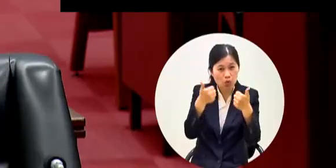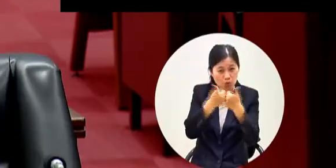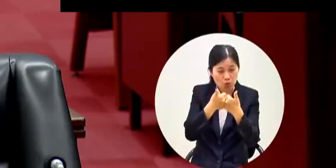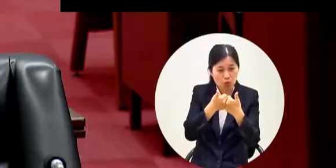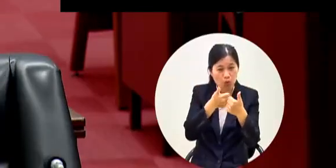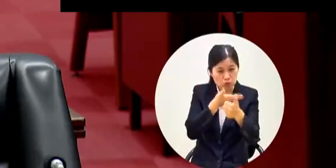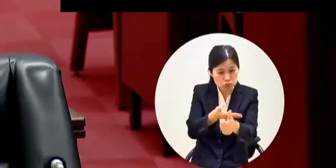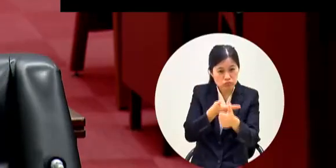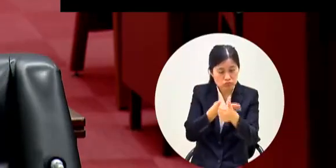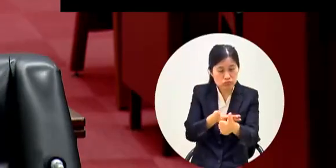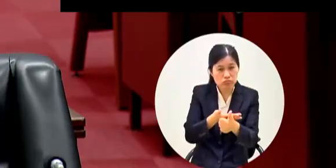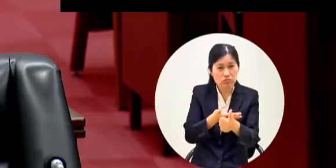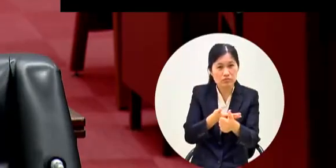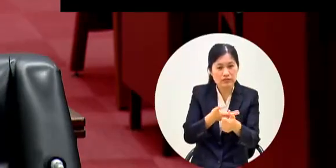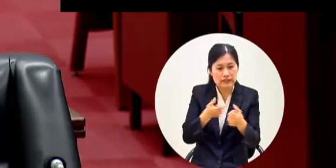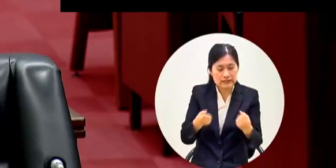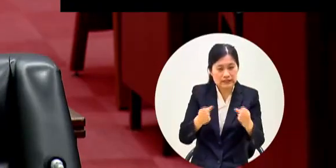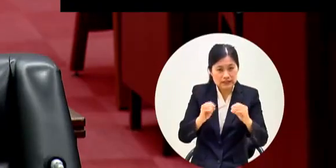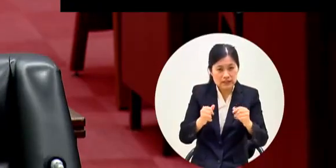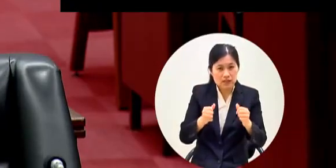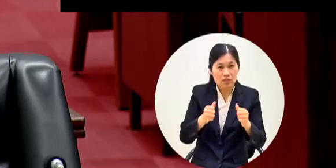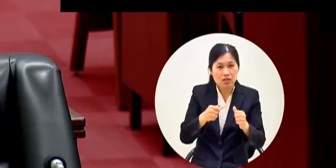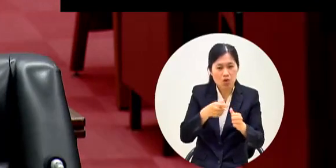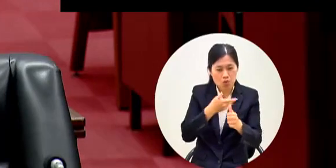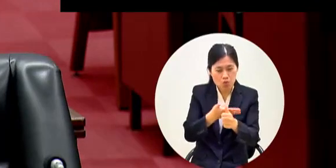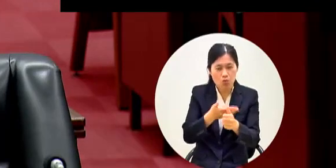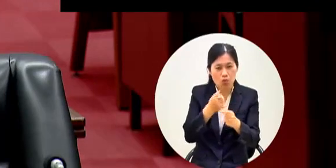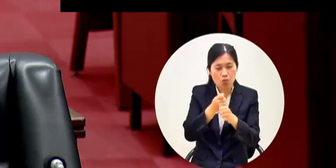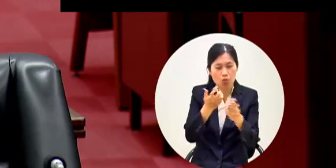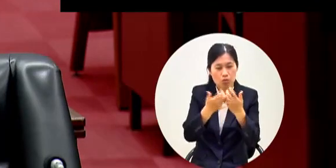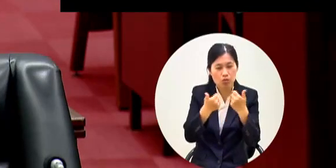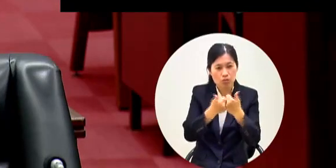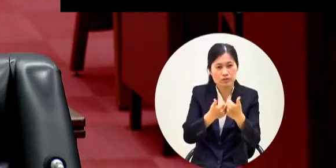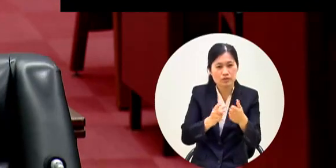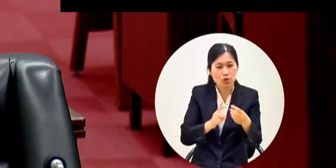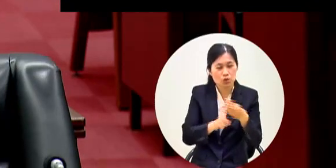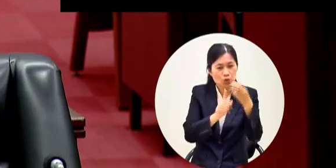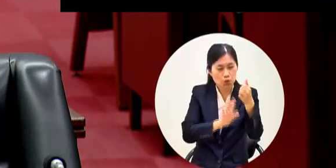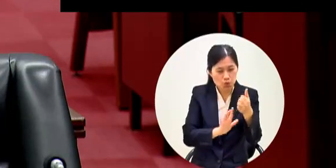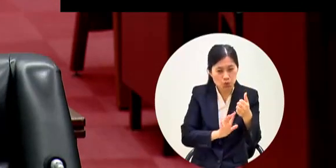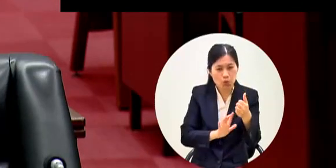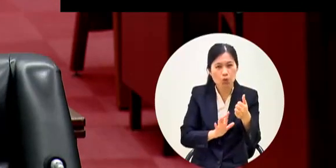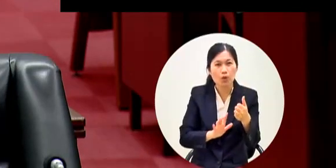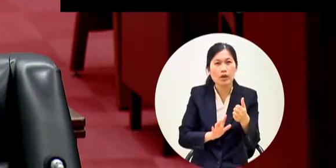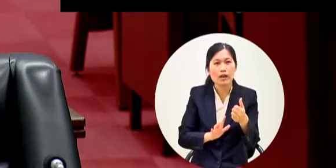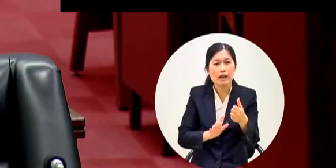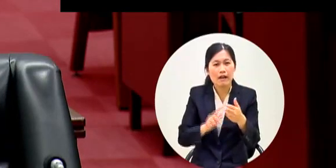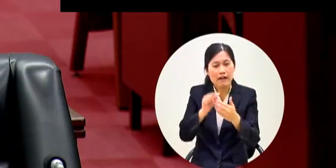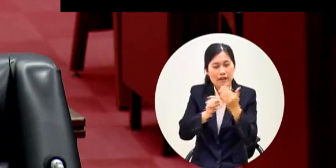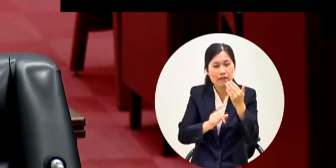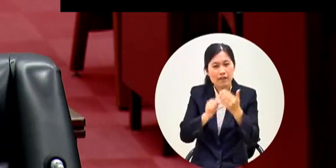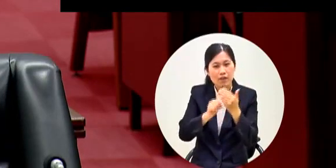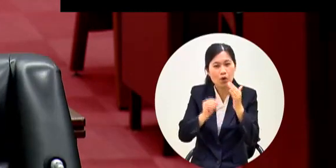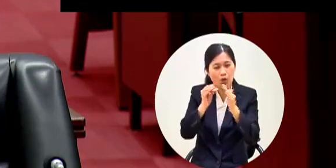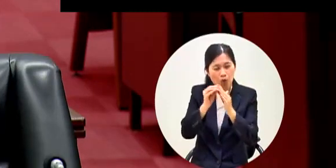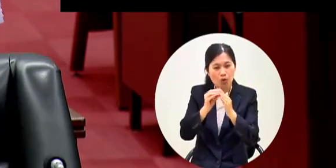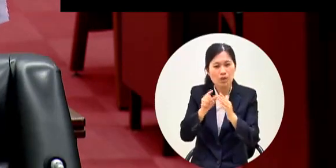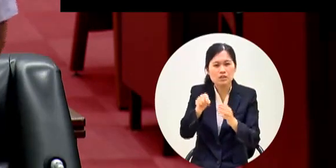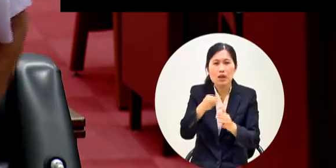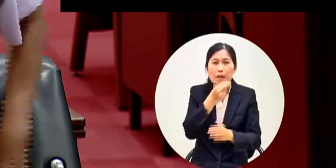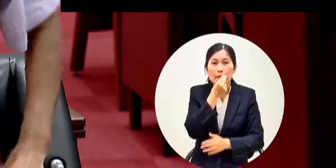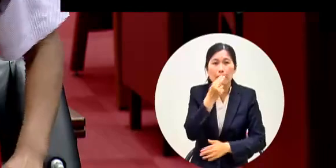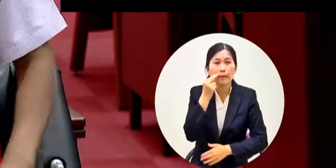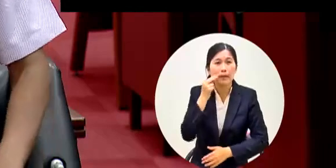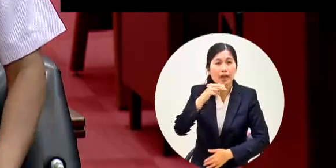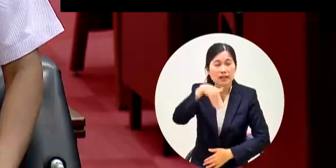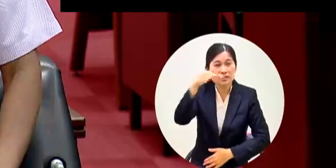金一块钱，他们应该要有责任财务还地，让我们区公所有一些资本们的